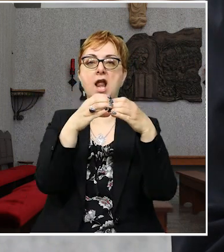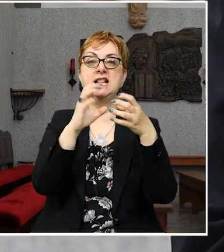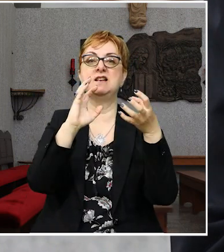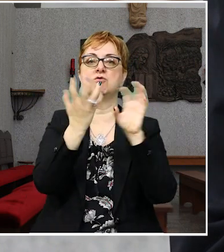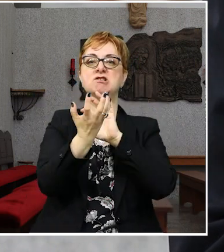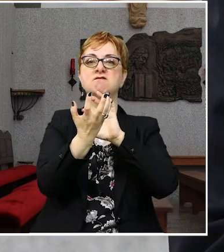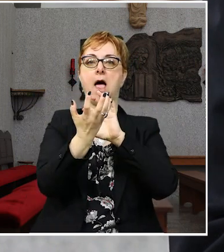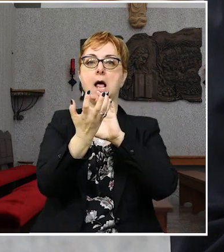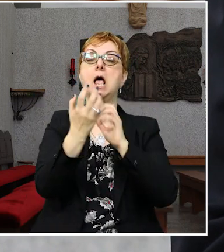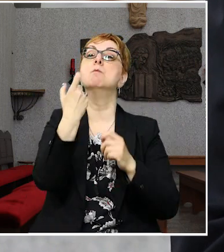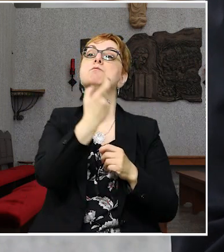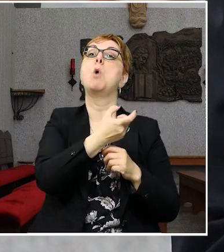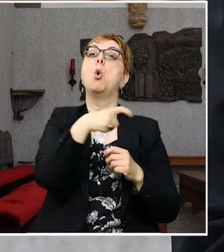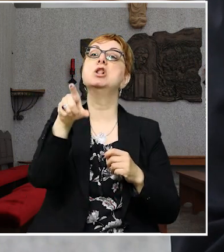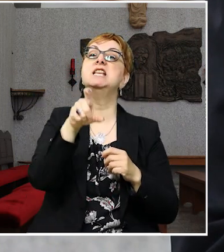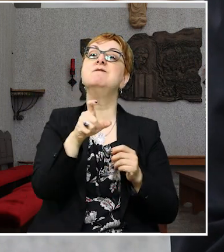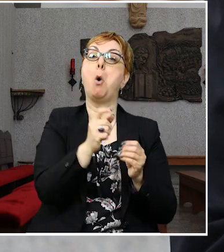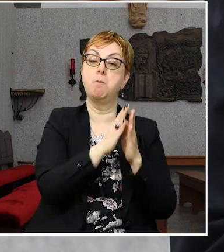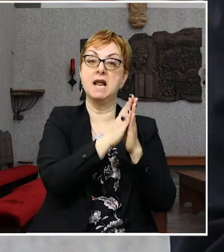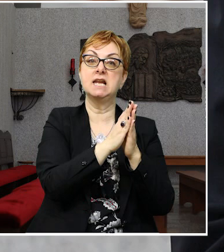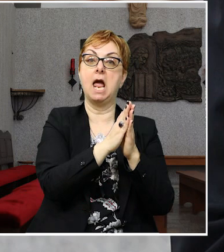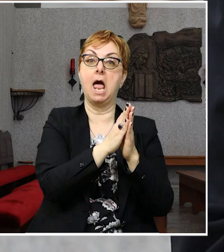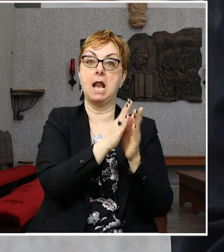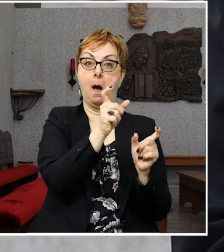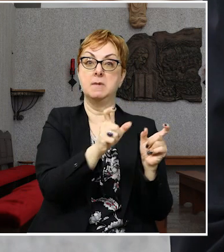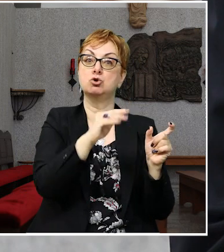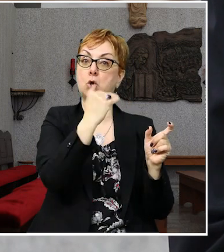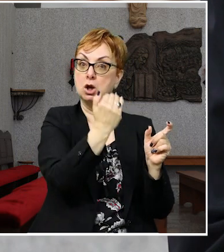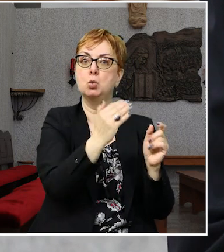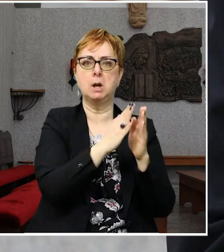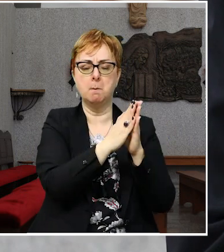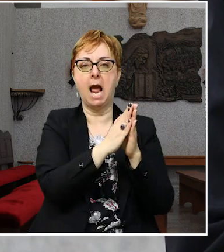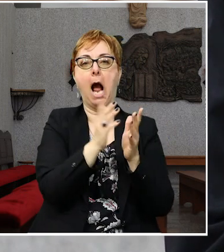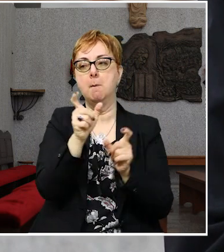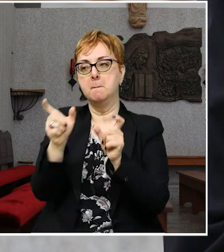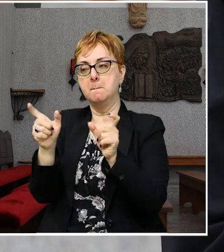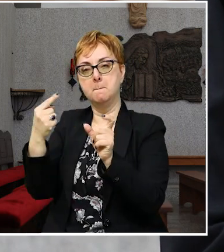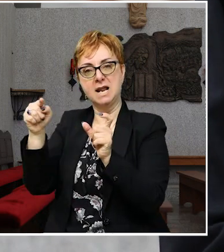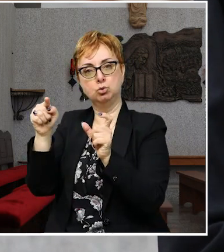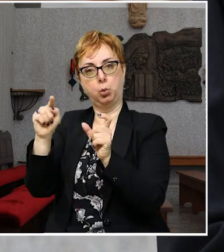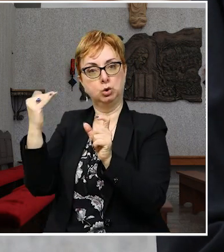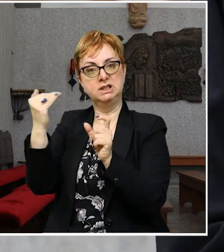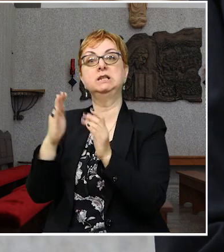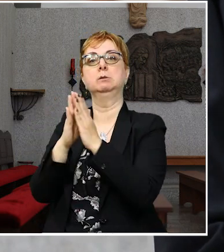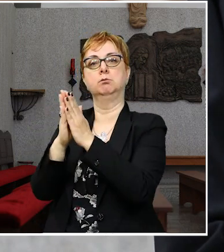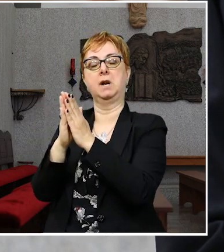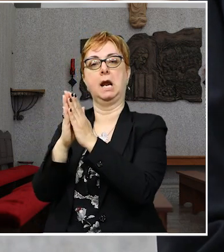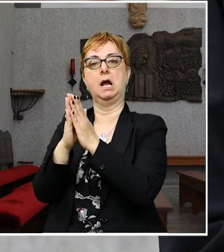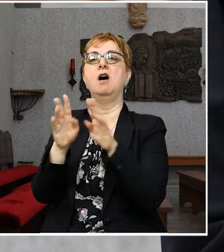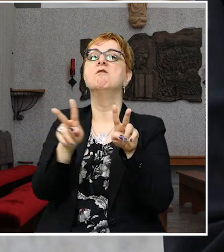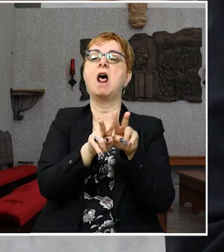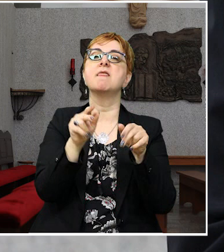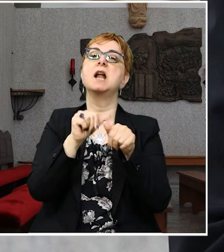quella preghiera da tutti è pregata e per tutti è pregata. Ecco, fratelli e sorelle,